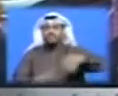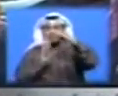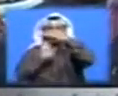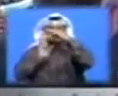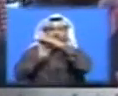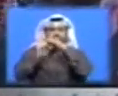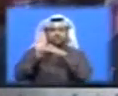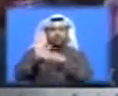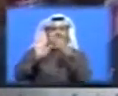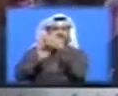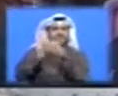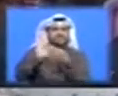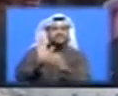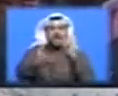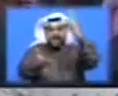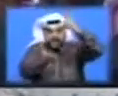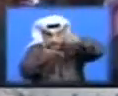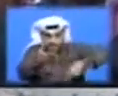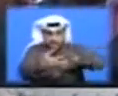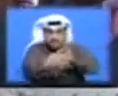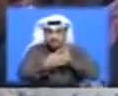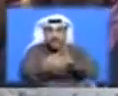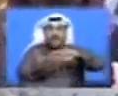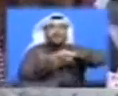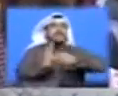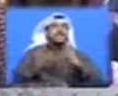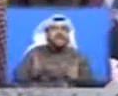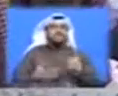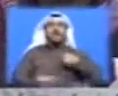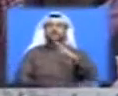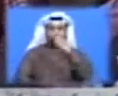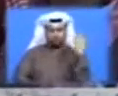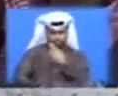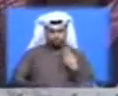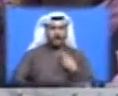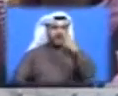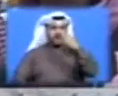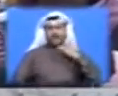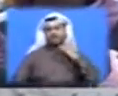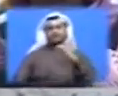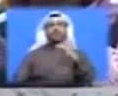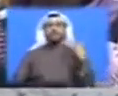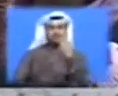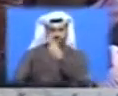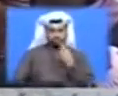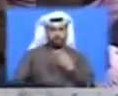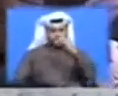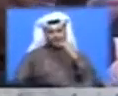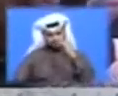الواردة في الاتفاق ونجيب على كل الملاحظات ونجيب على كل الاستفسارات ونجيب على كل ما لديهم